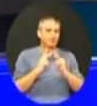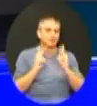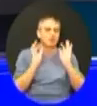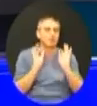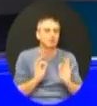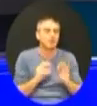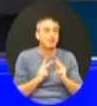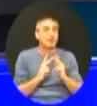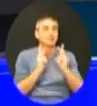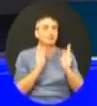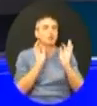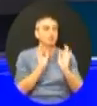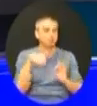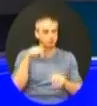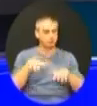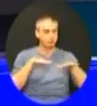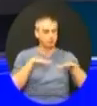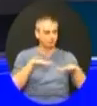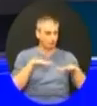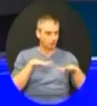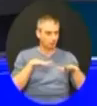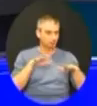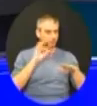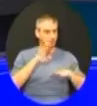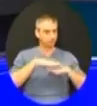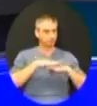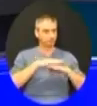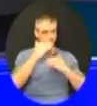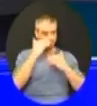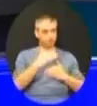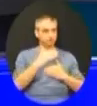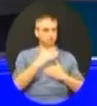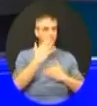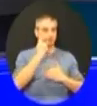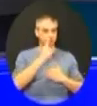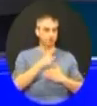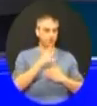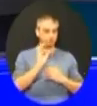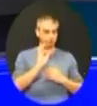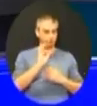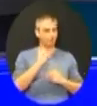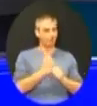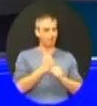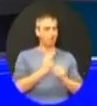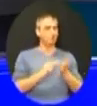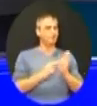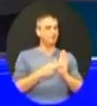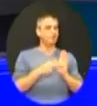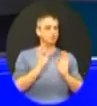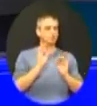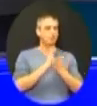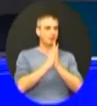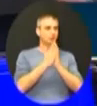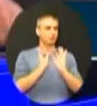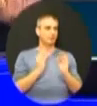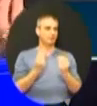אמיתי הפתרון האמיתי הוא שיהיו פה ממשלות שיכינו את האיקס שנים שצריך לחין כדי להוציא לפועל מדיניות וכדי לשנות